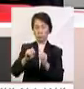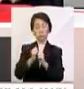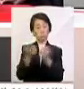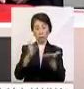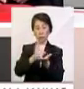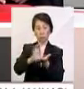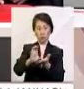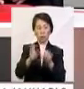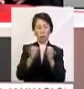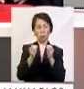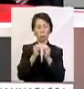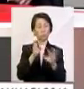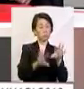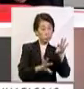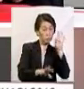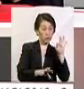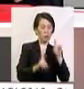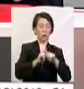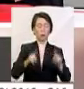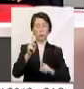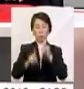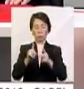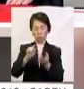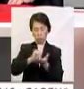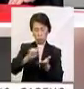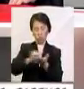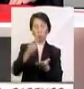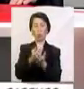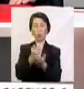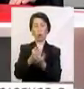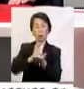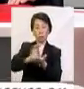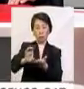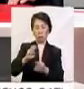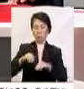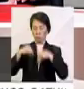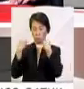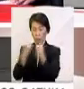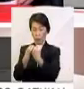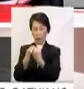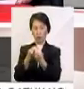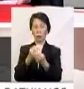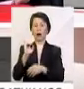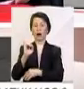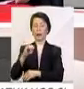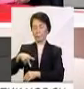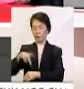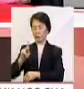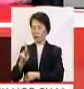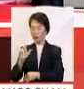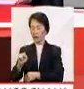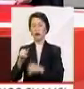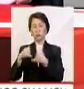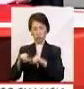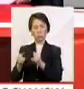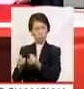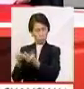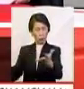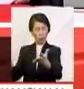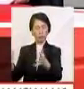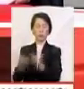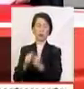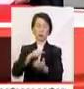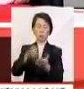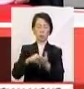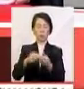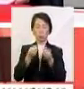tunai semakin menjadi pilihan, namun penggunaan wang tunai dalam kalangan masyarakat dan perusahaan kecil dan sederhana masih tinggi. Ini